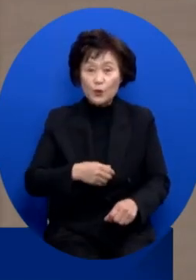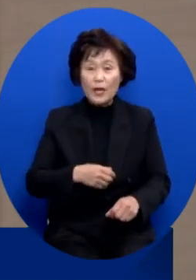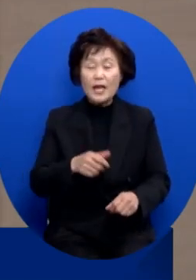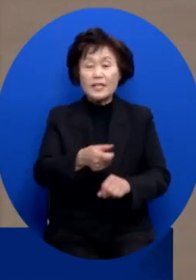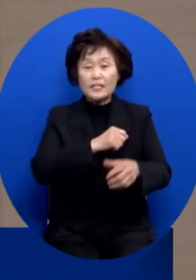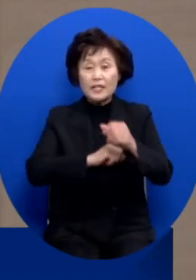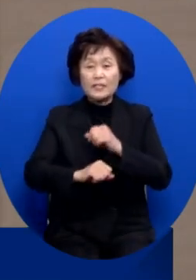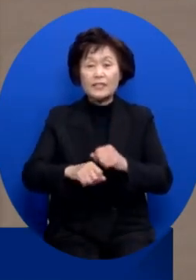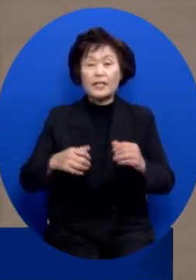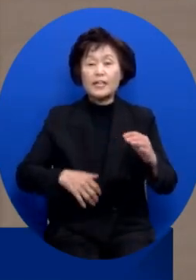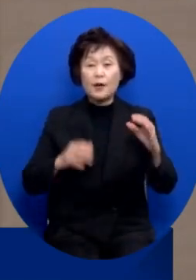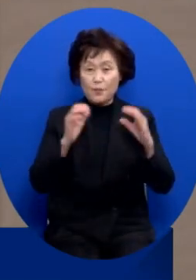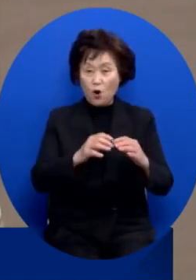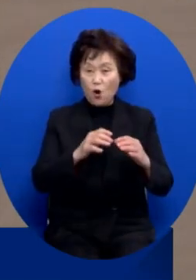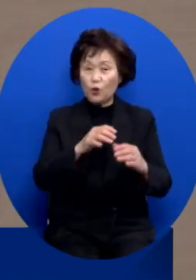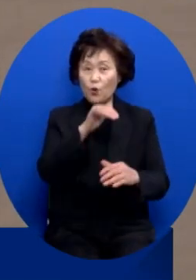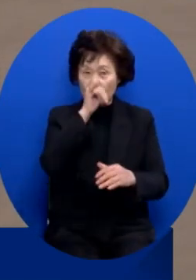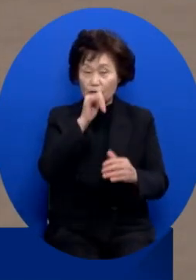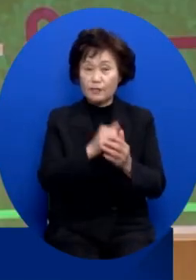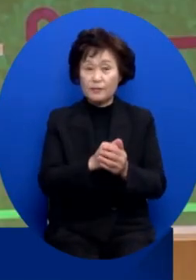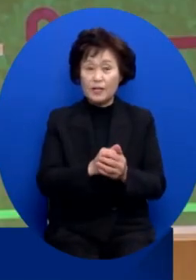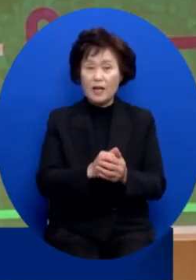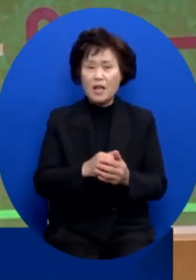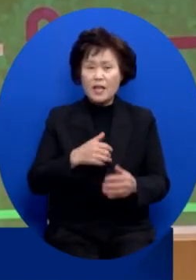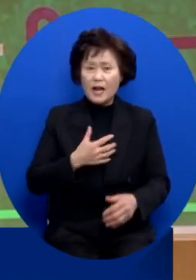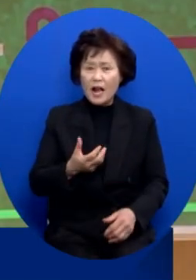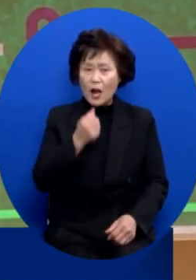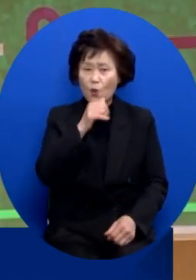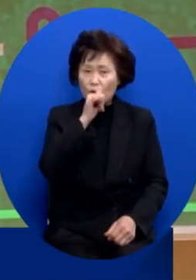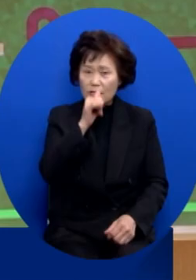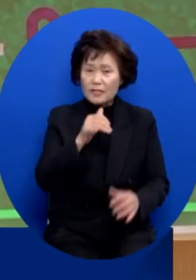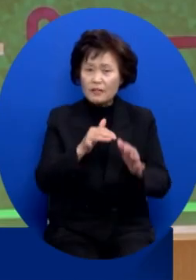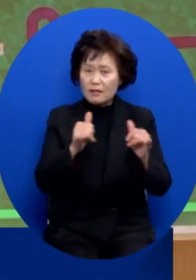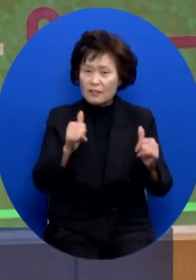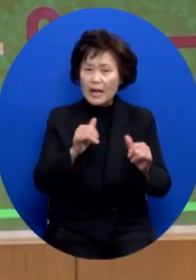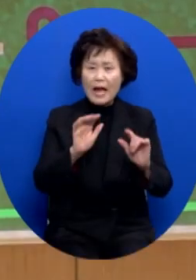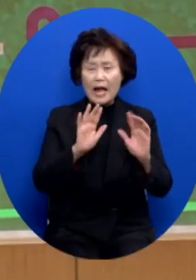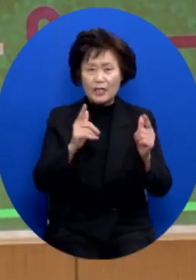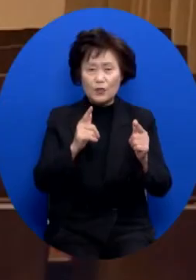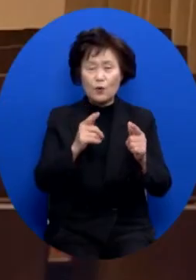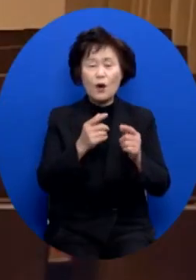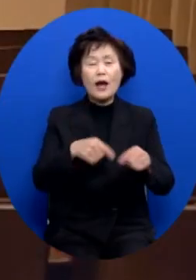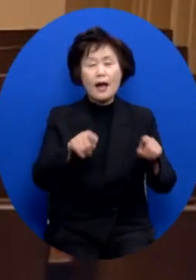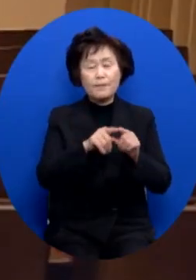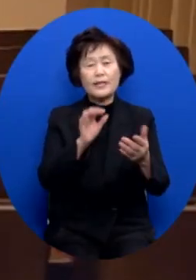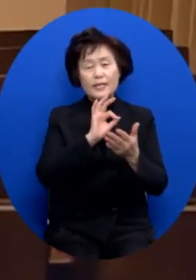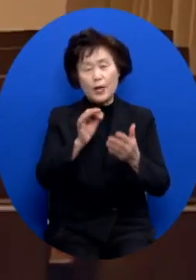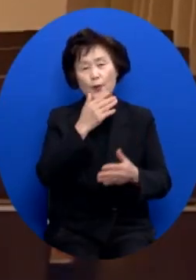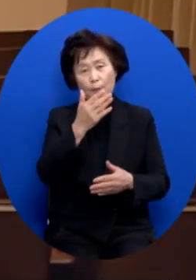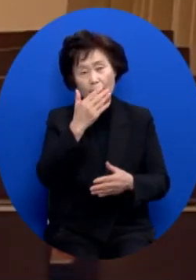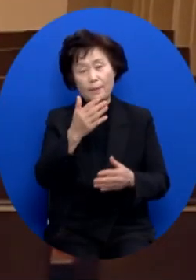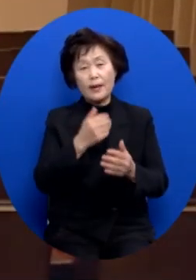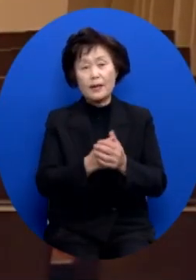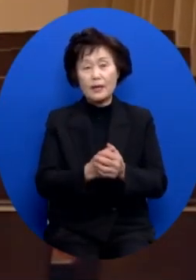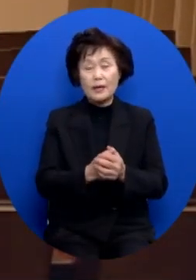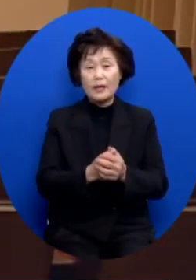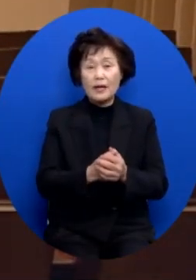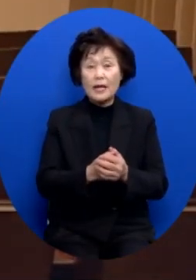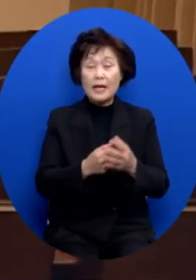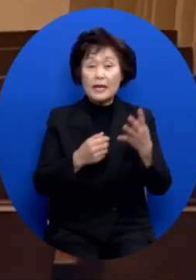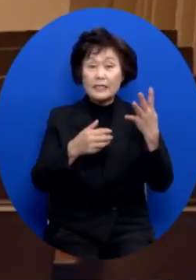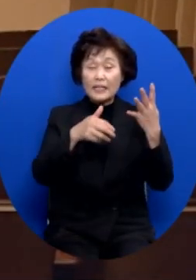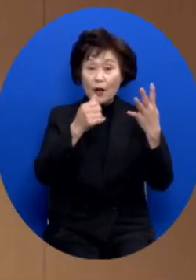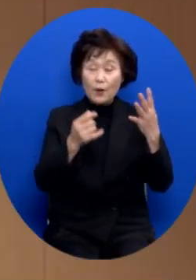애써 시작되는 많은 것들을 하려고 하지 않은 선택과 집중이라고 보입니다. 도시 공동체 연구소가 주최한